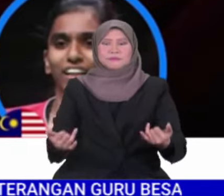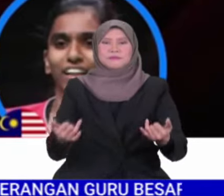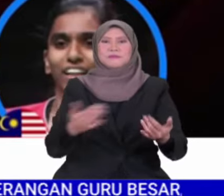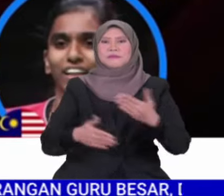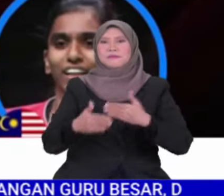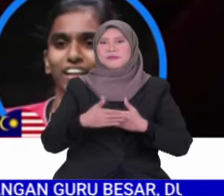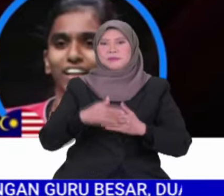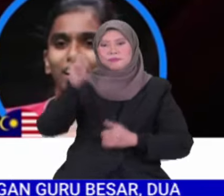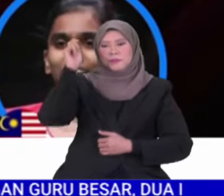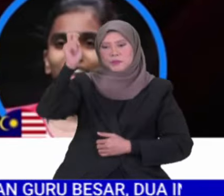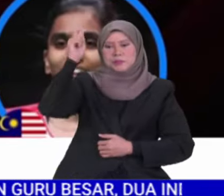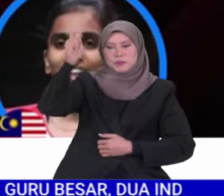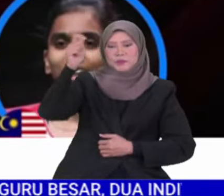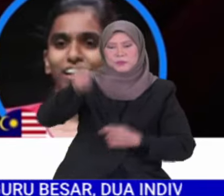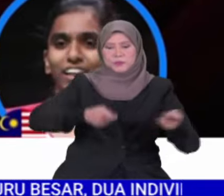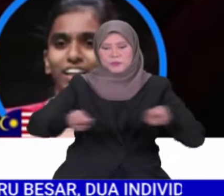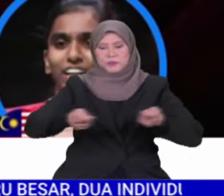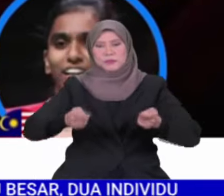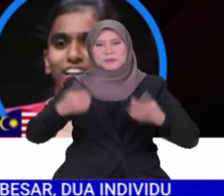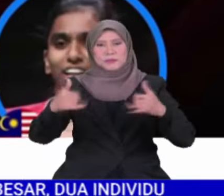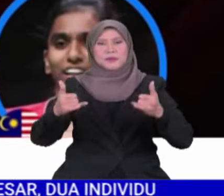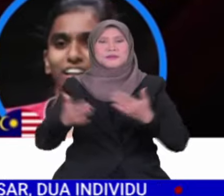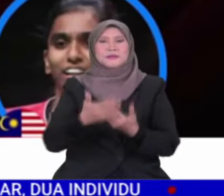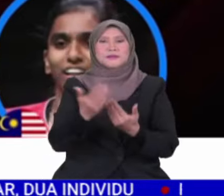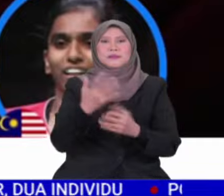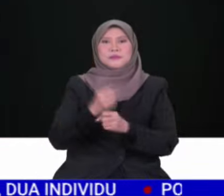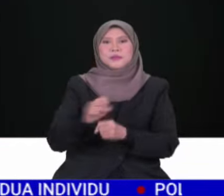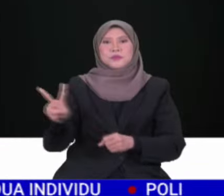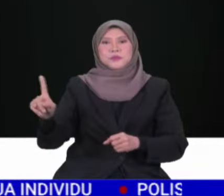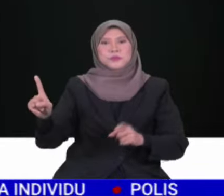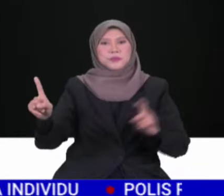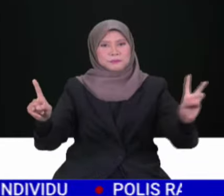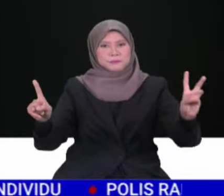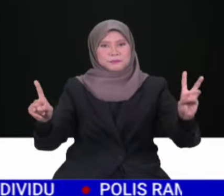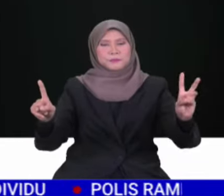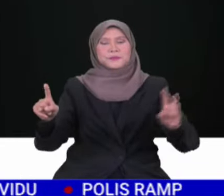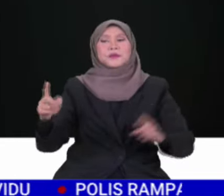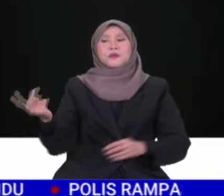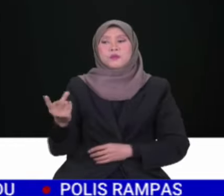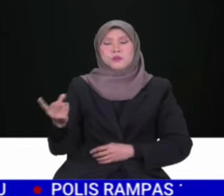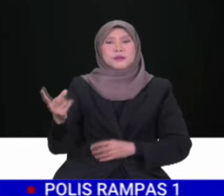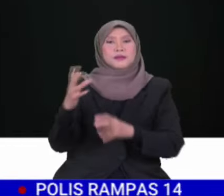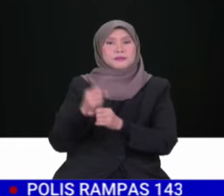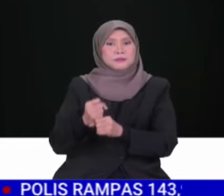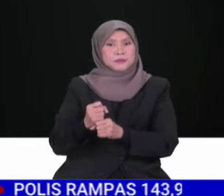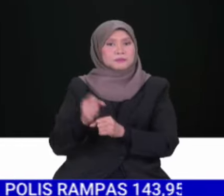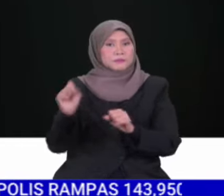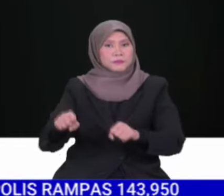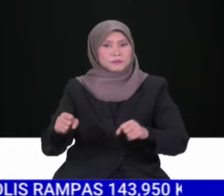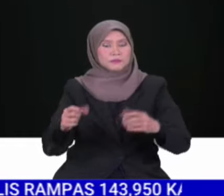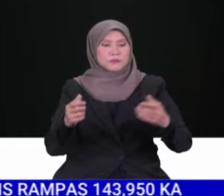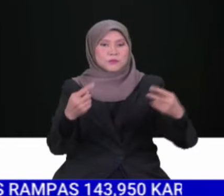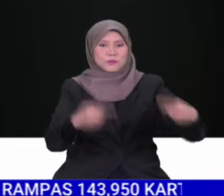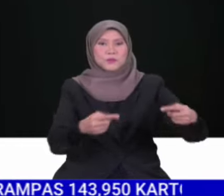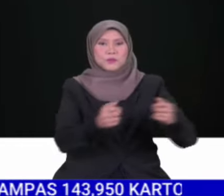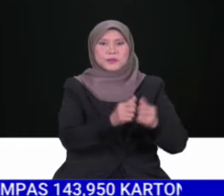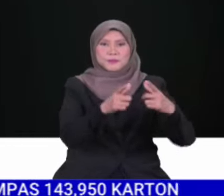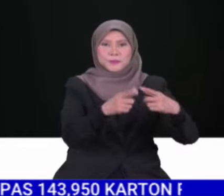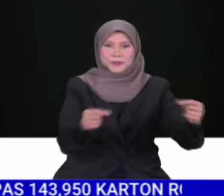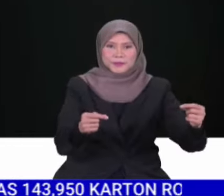lebih kemas untuk mengawal permainan dan menang mudah 21-6. Pearlie dan Tinah bakal berdepan sama ada gandingan Jepun,